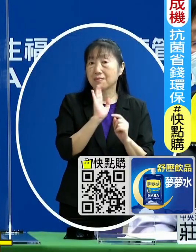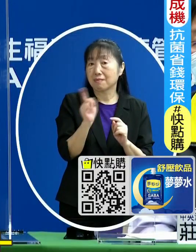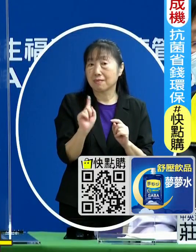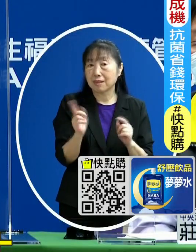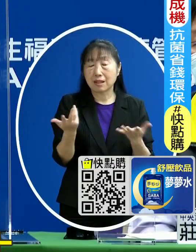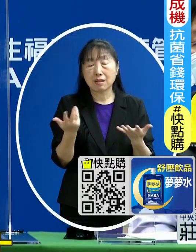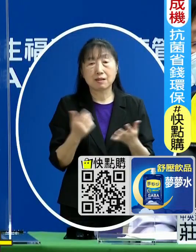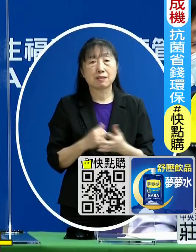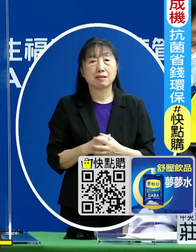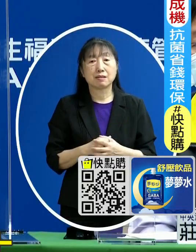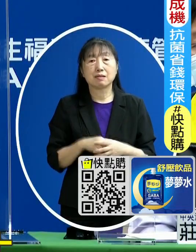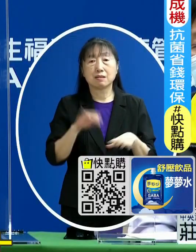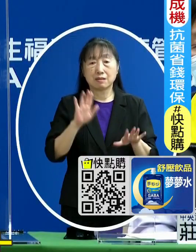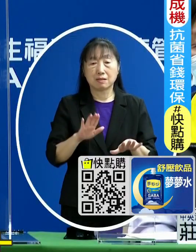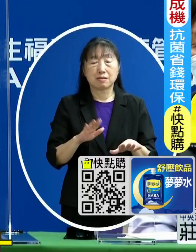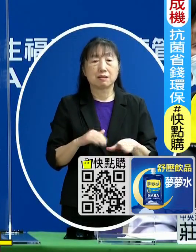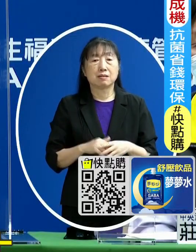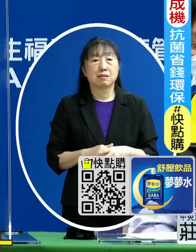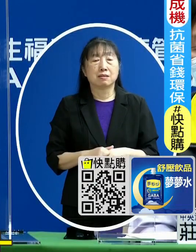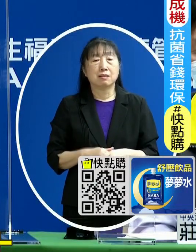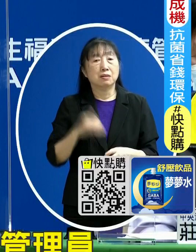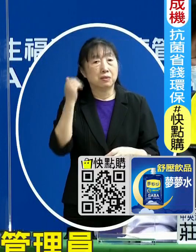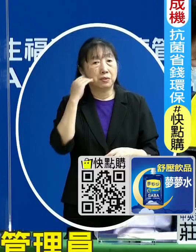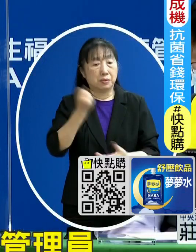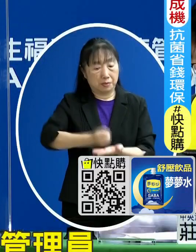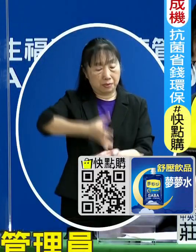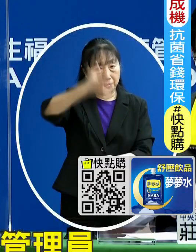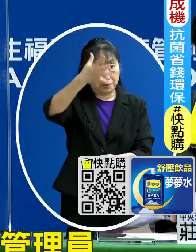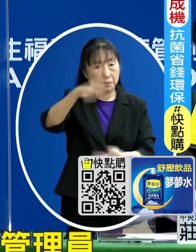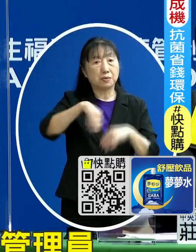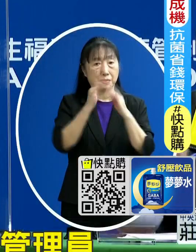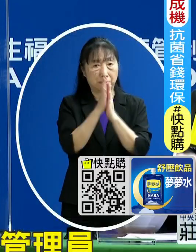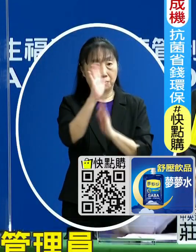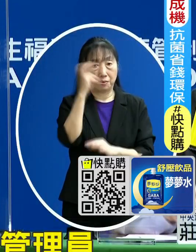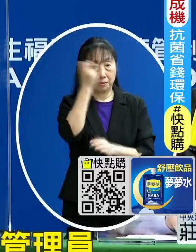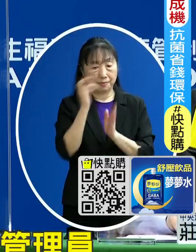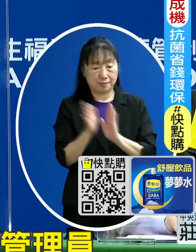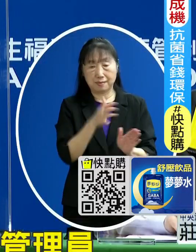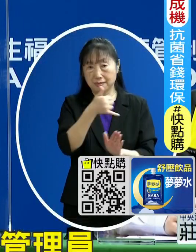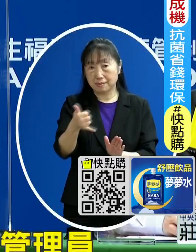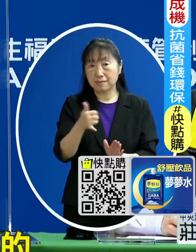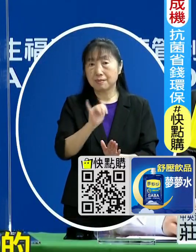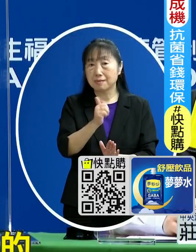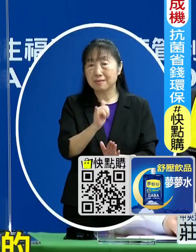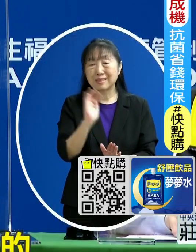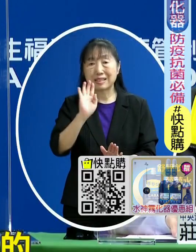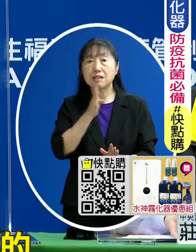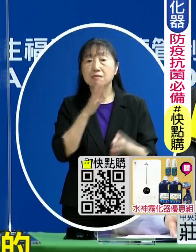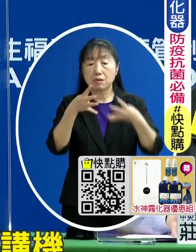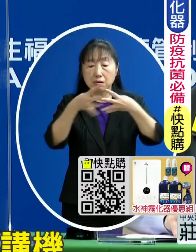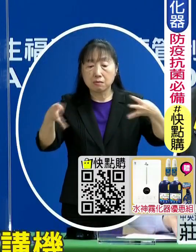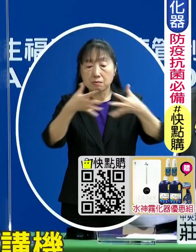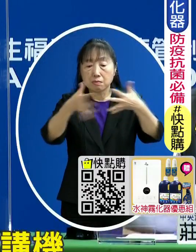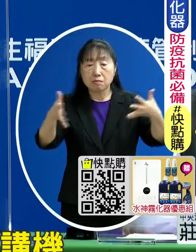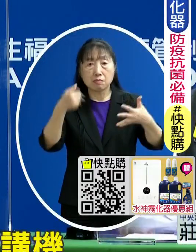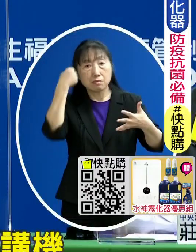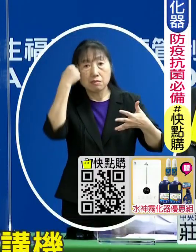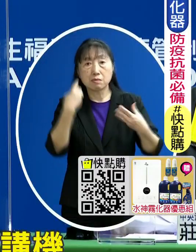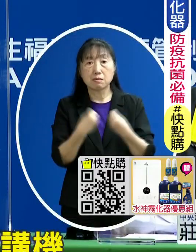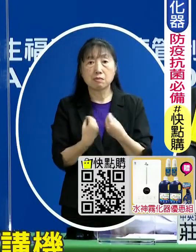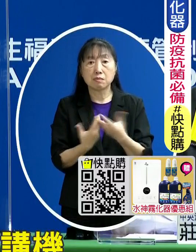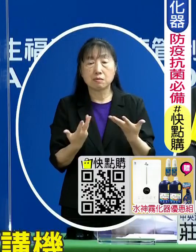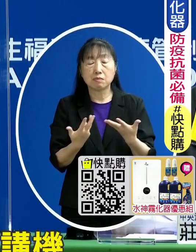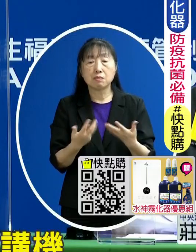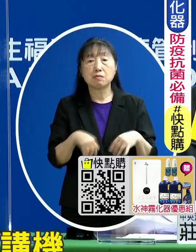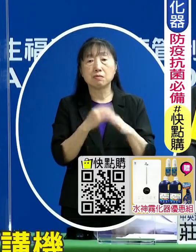大家可是现在基本上在如果大楼都差不多有管理员，那基本上在公寓型的基本上都